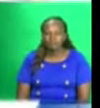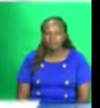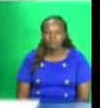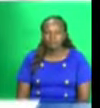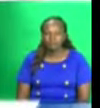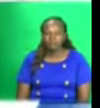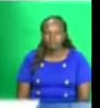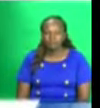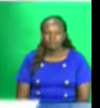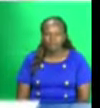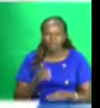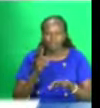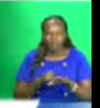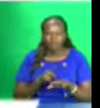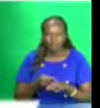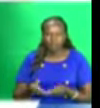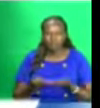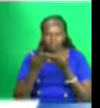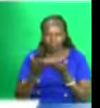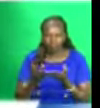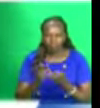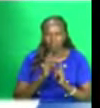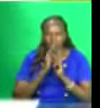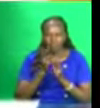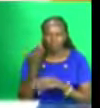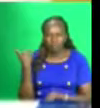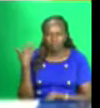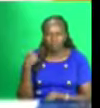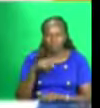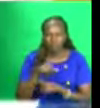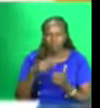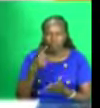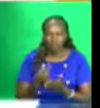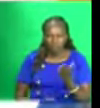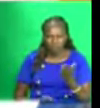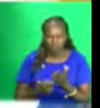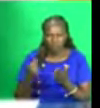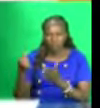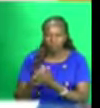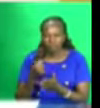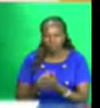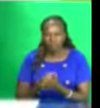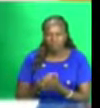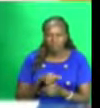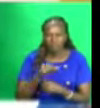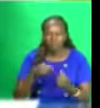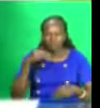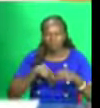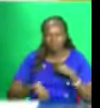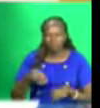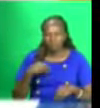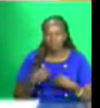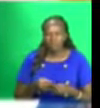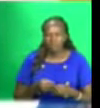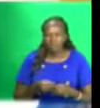kaunti ya Kilifi wakati wa kuwasilisha ripoti ya awali kuhusu ripoti ya utekelezaji wa vita dhidi ya ufisadi, Mubea